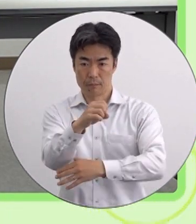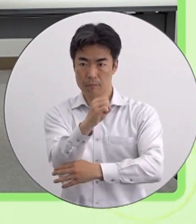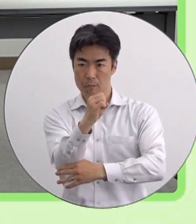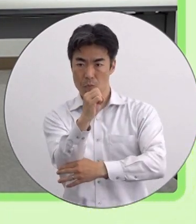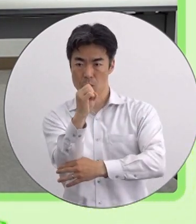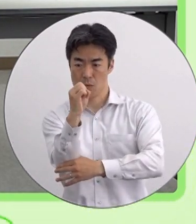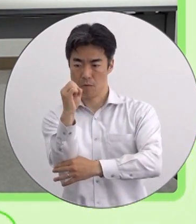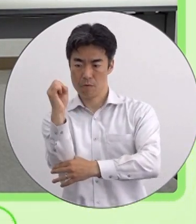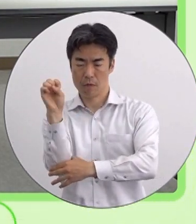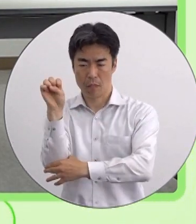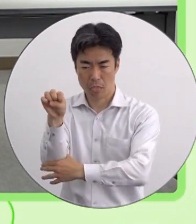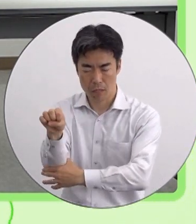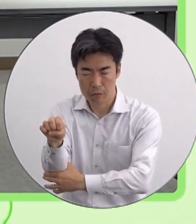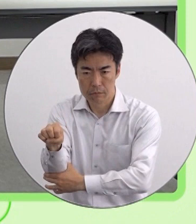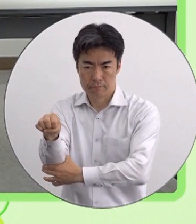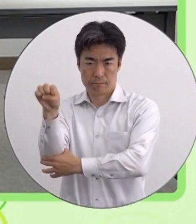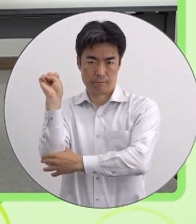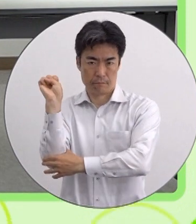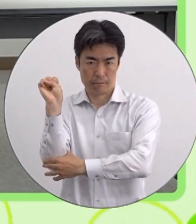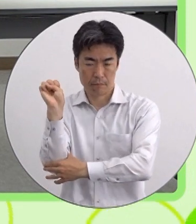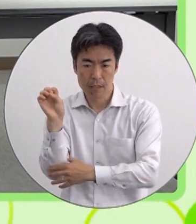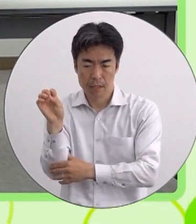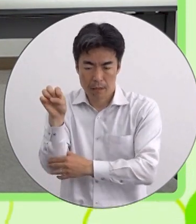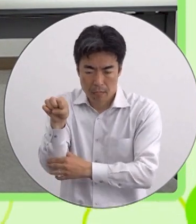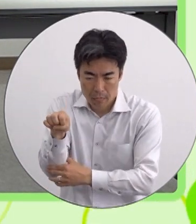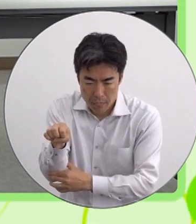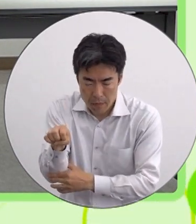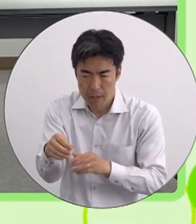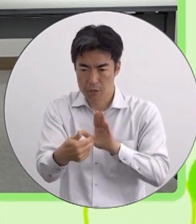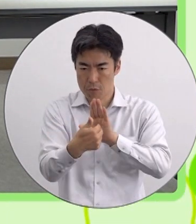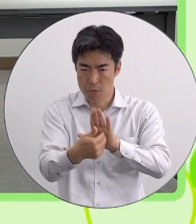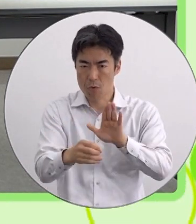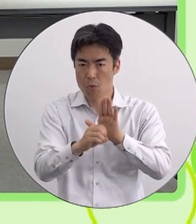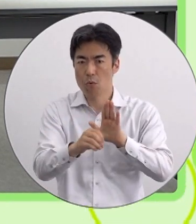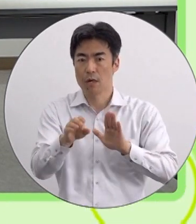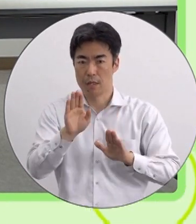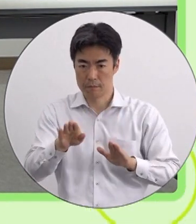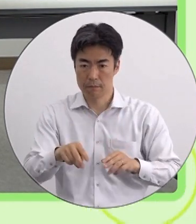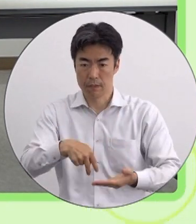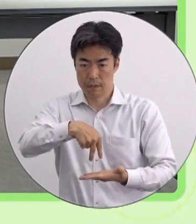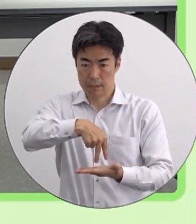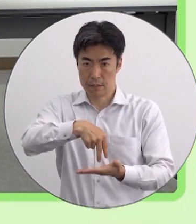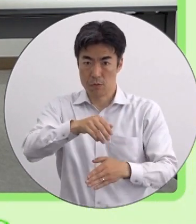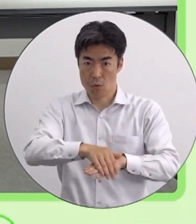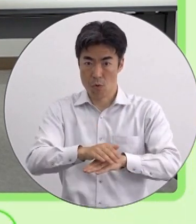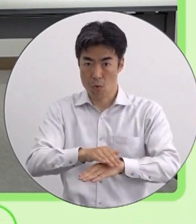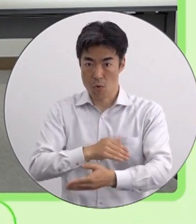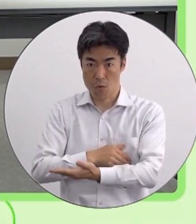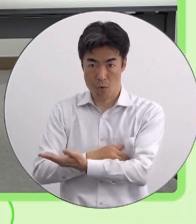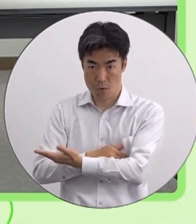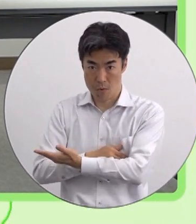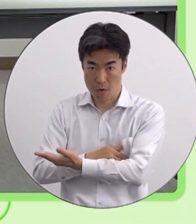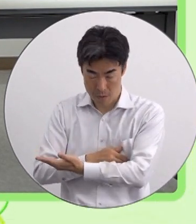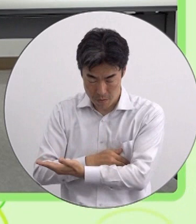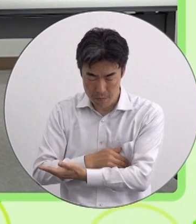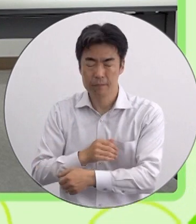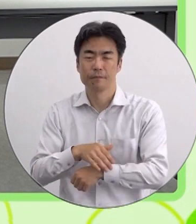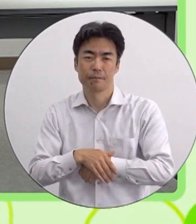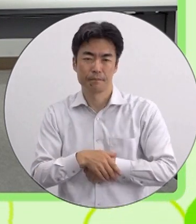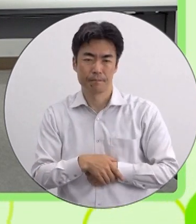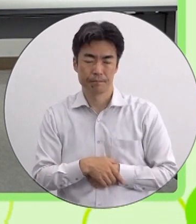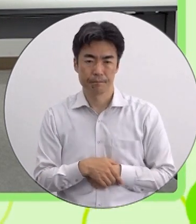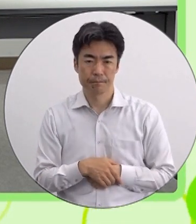し、猫背の予防に効果があります。 立っている方は左手を正面の壁につけます